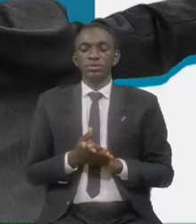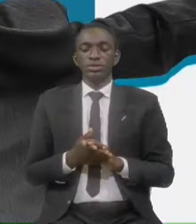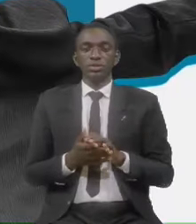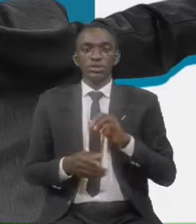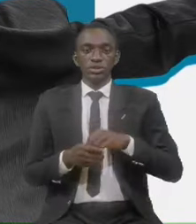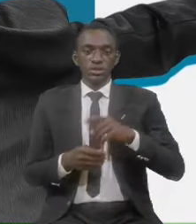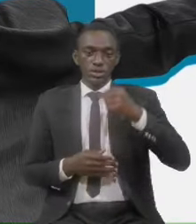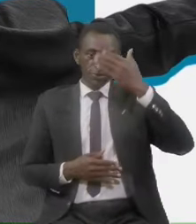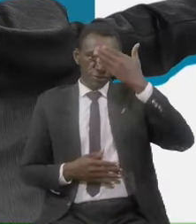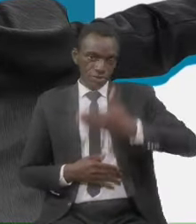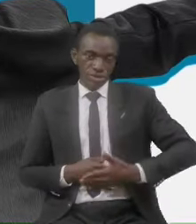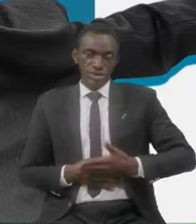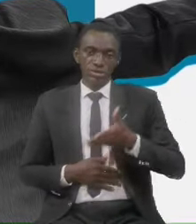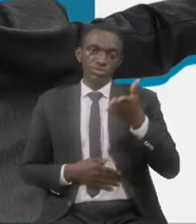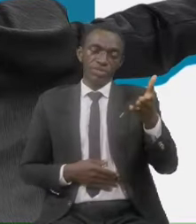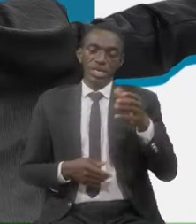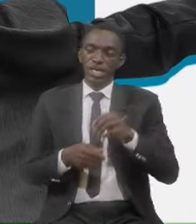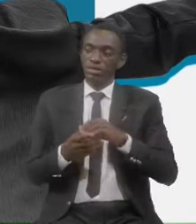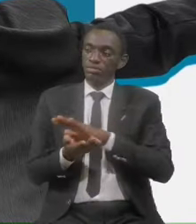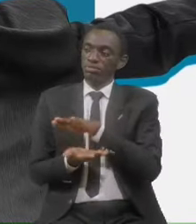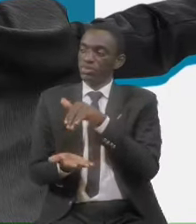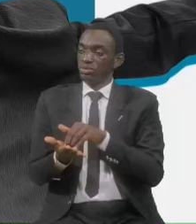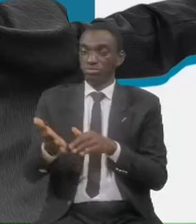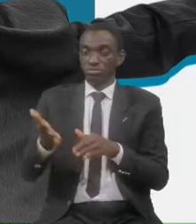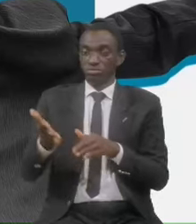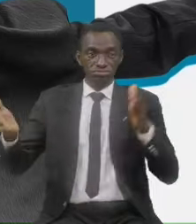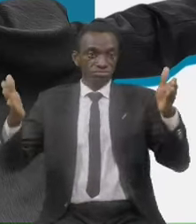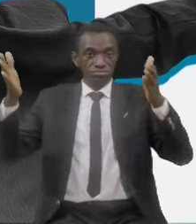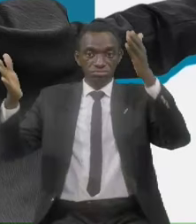viennent vers vous